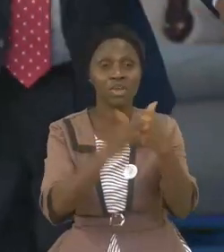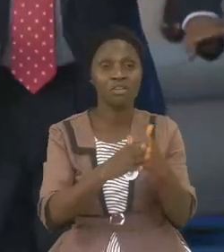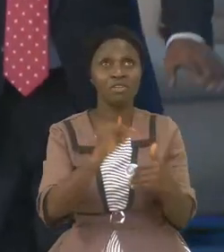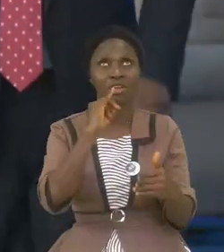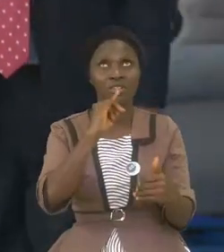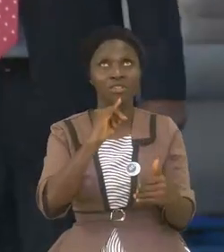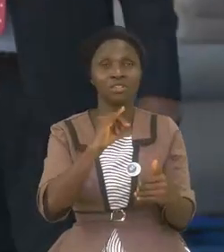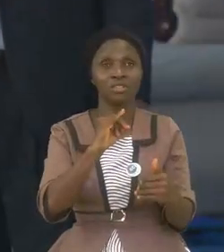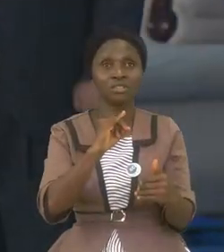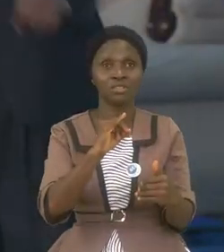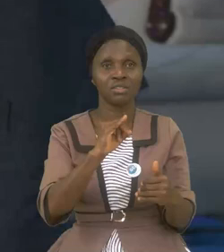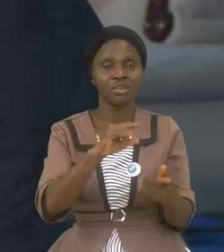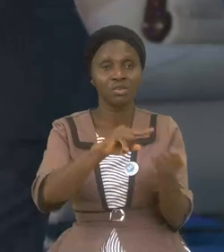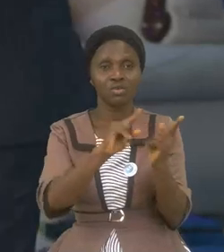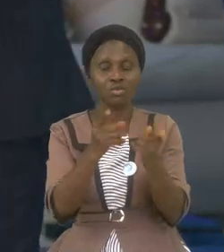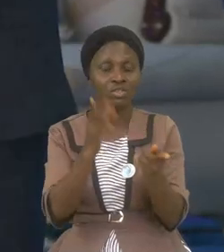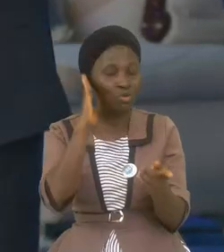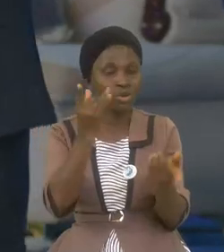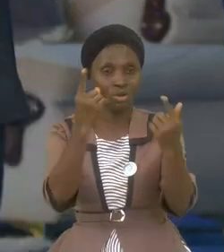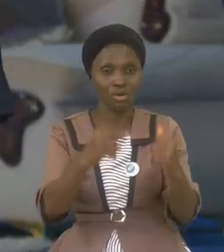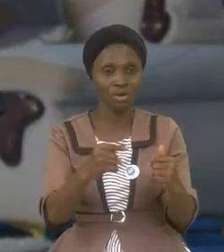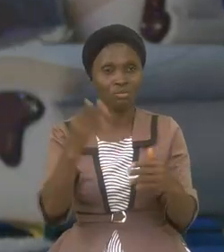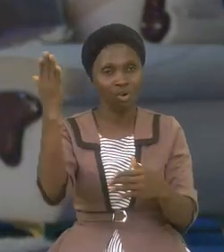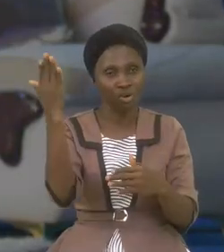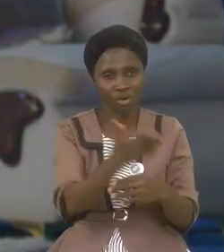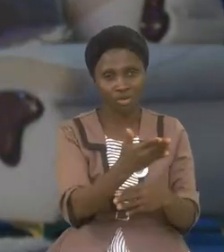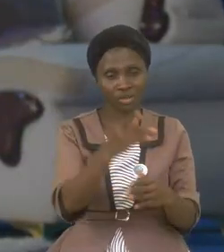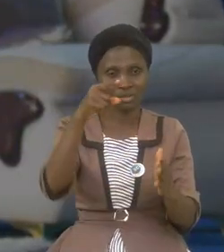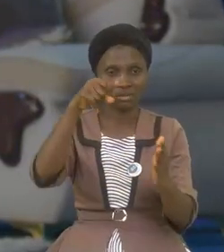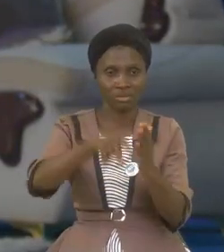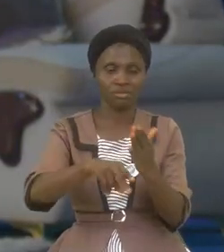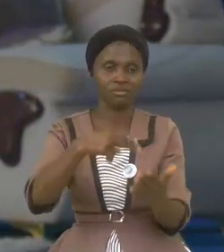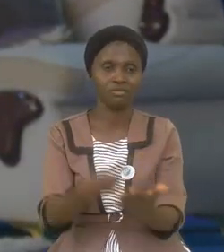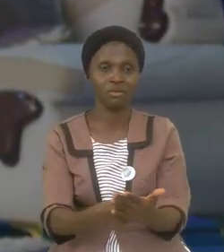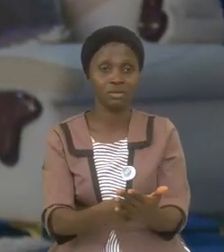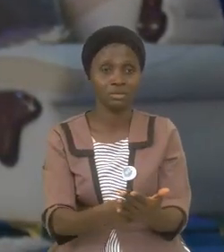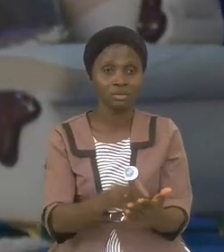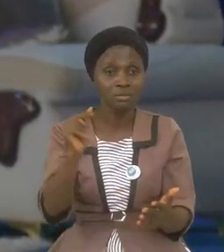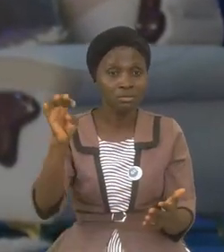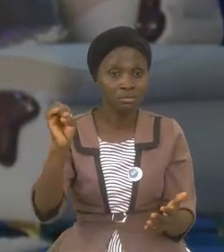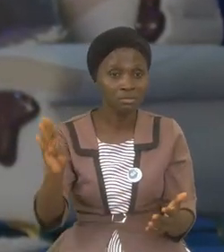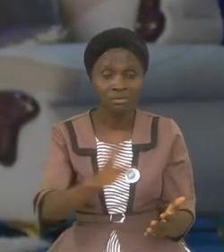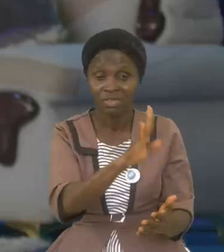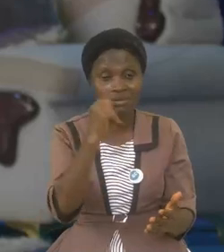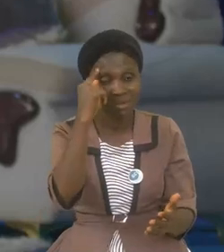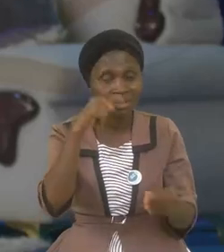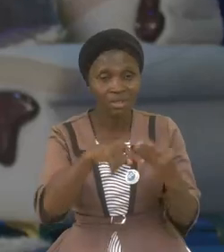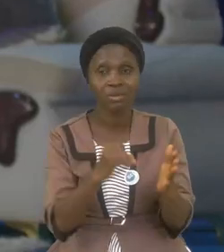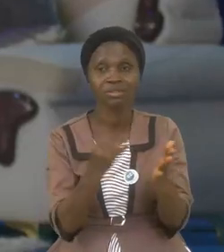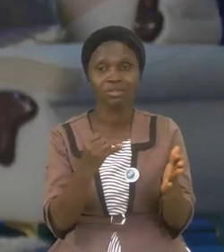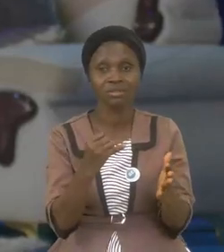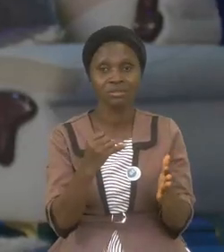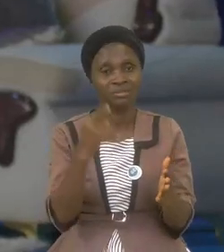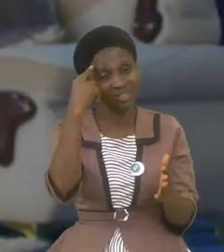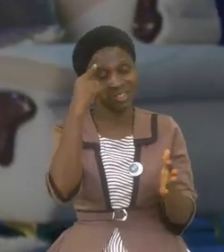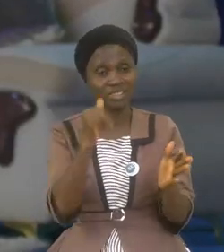incorrigible, si orgueilleux. Et la voix du ciel maintenant va venir Alors abattez-le. Il n'avait jamais